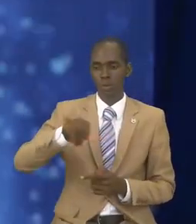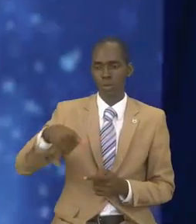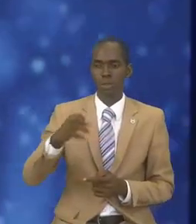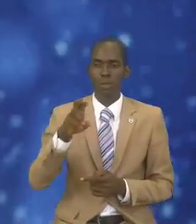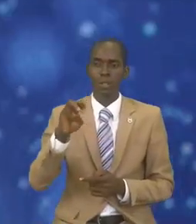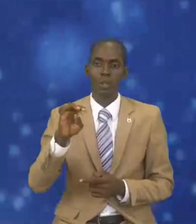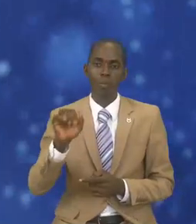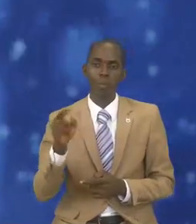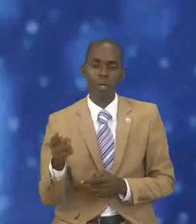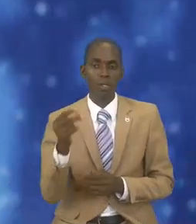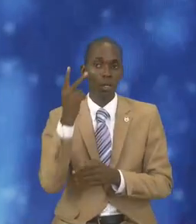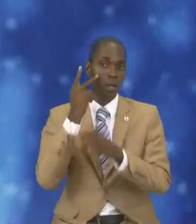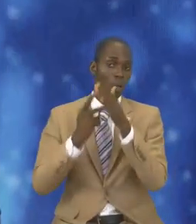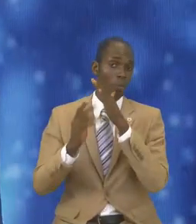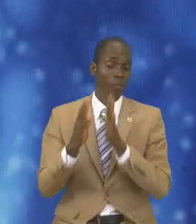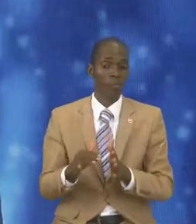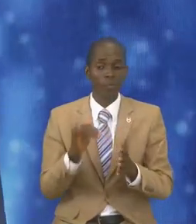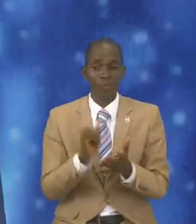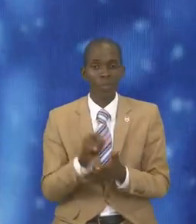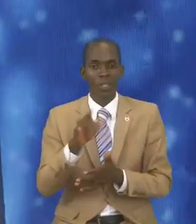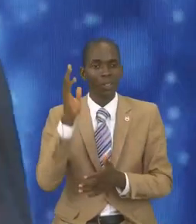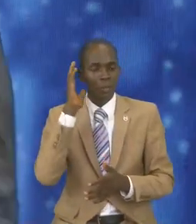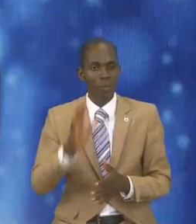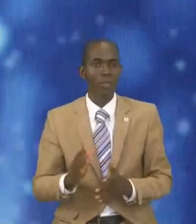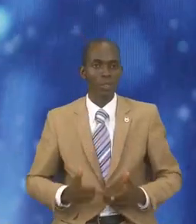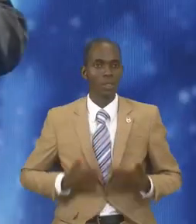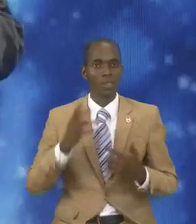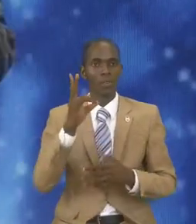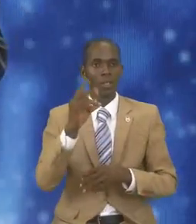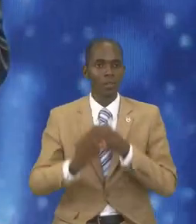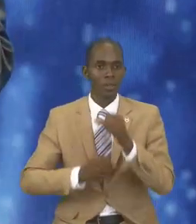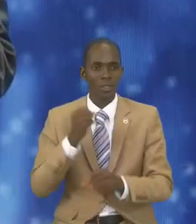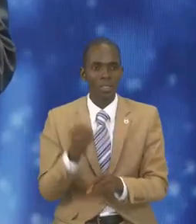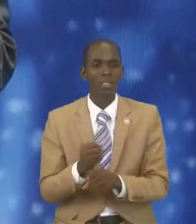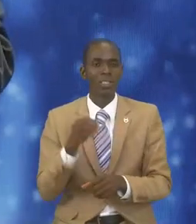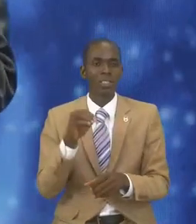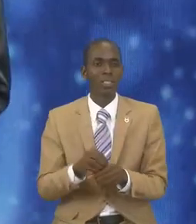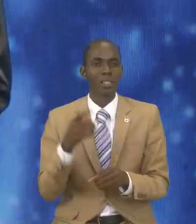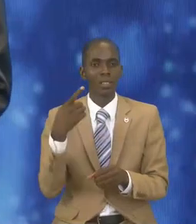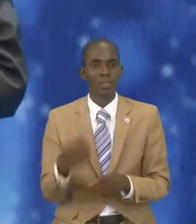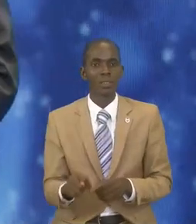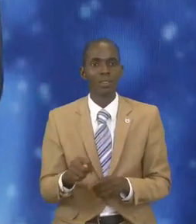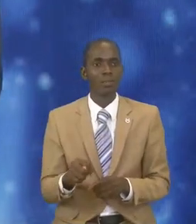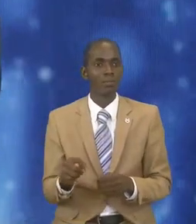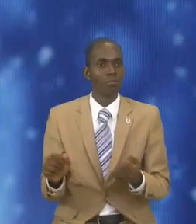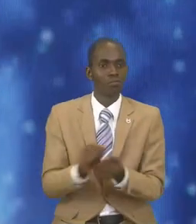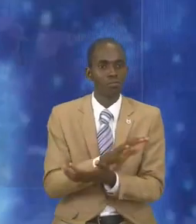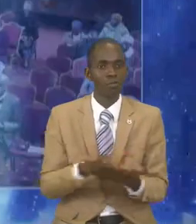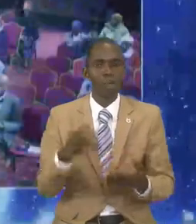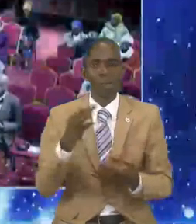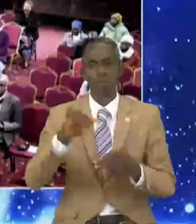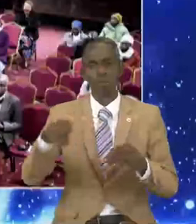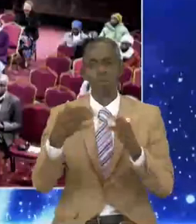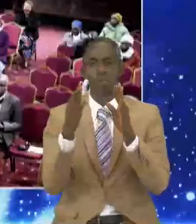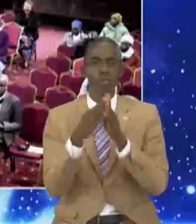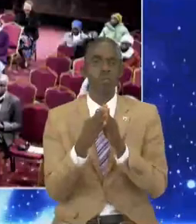était adressée à Jérémie, qu'il accomplirait 70 ans pour les ruines de Jérusalem, d'après